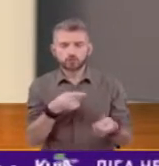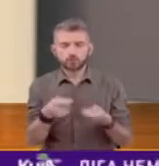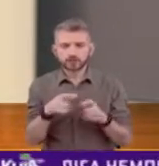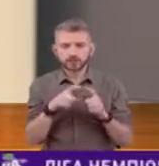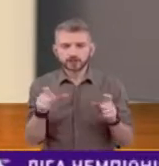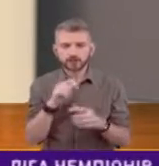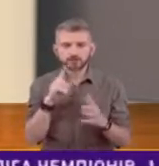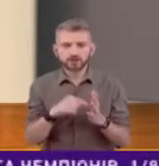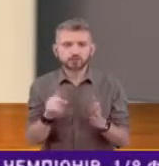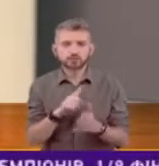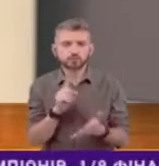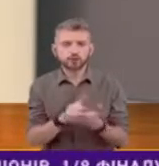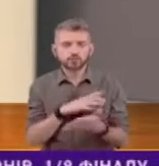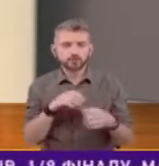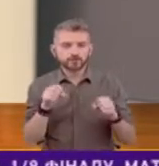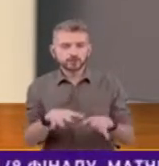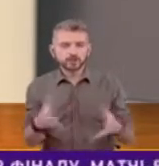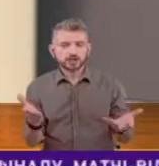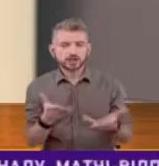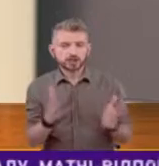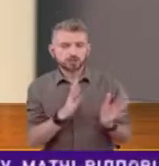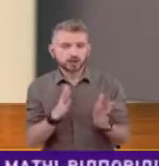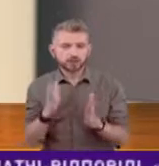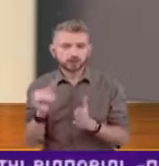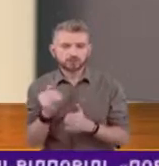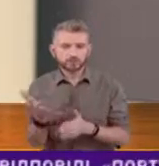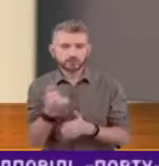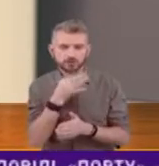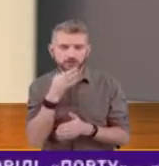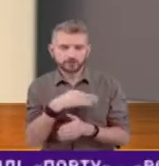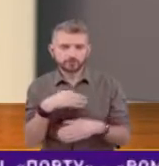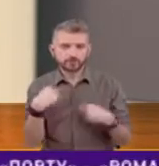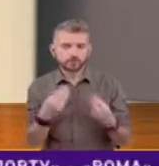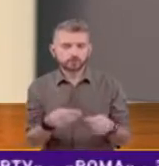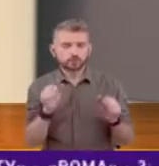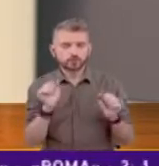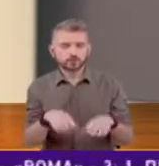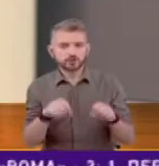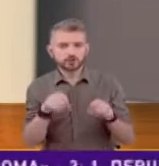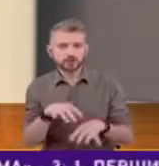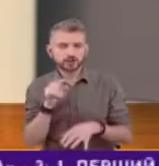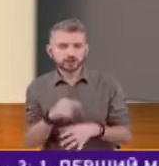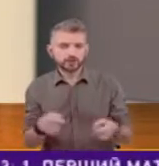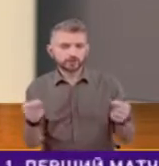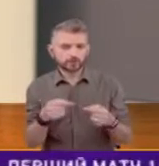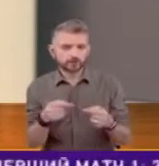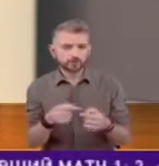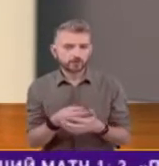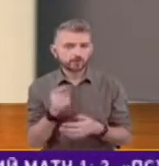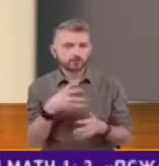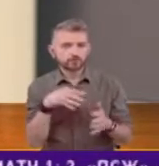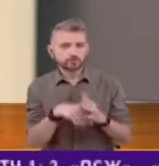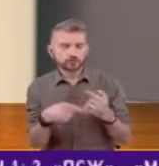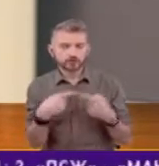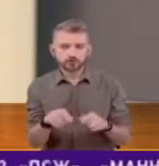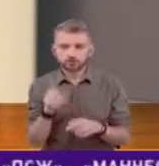питанням, що саме має бути вирішено, який механізм, і отримавши відповідь, надаю можливість вирішити її відповідно тому чи іншому.